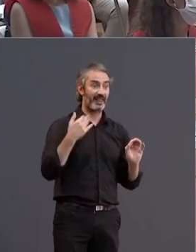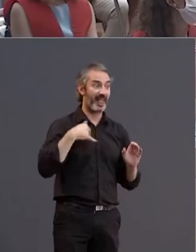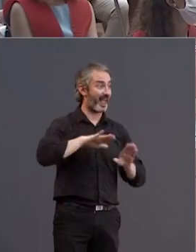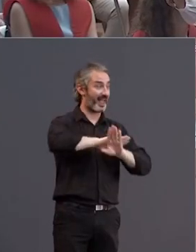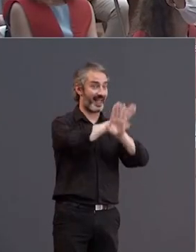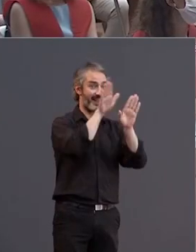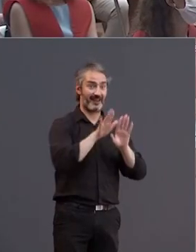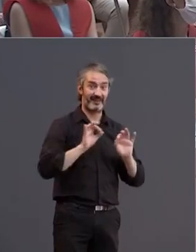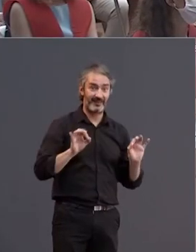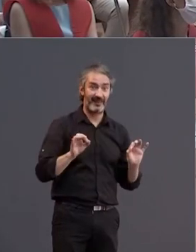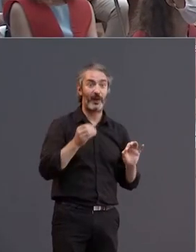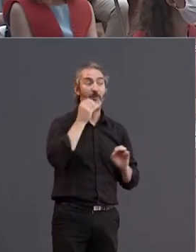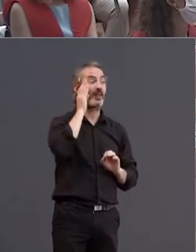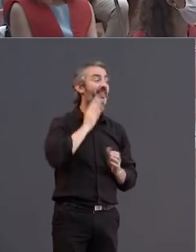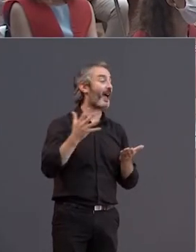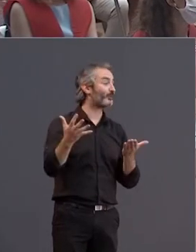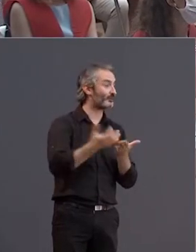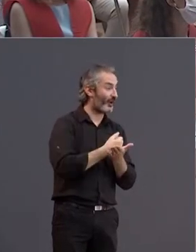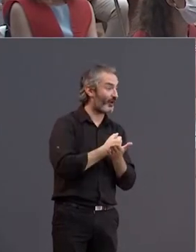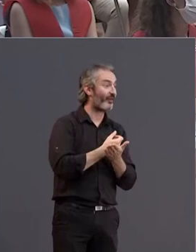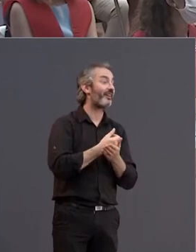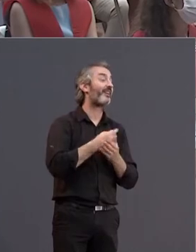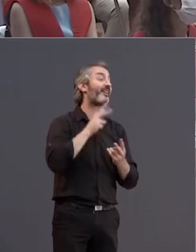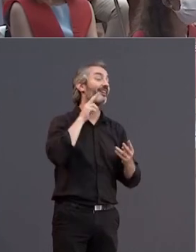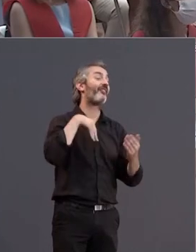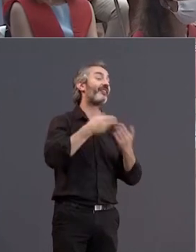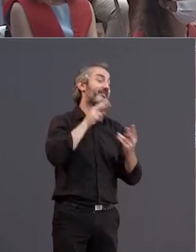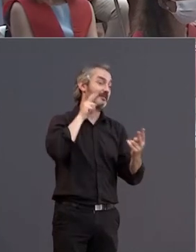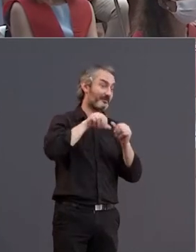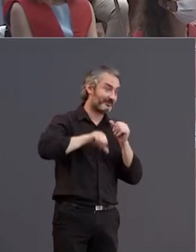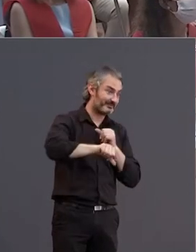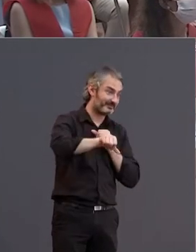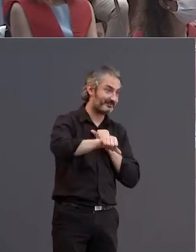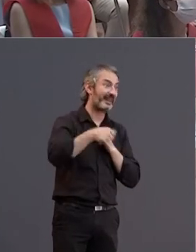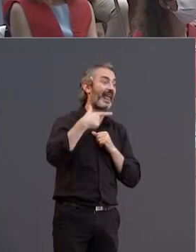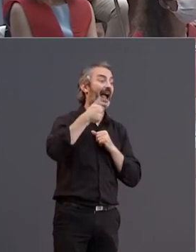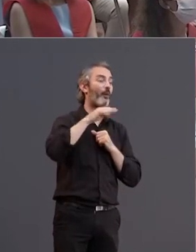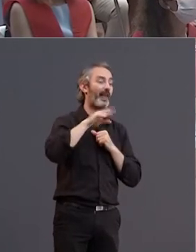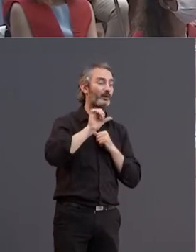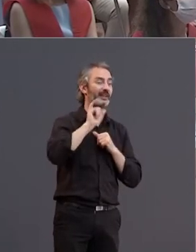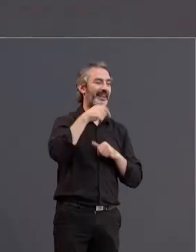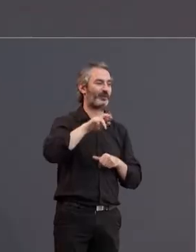al final. Molt bon dia a tothom, fins a una altra ocasió i gaudeamos i igitur.